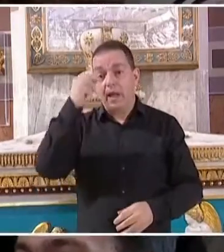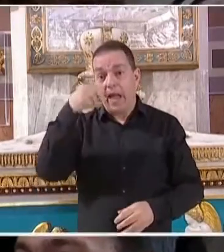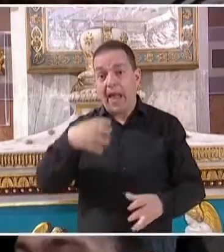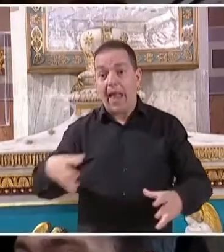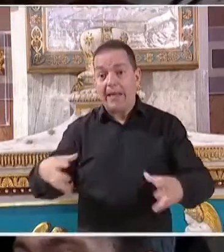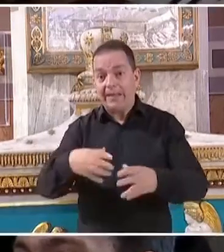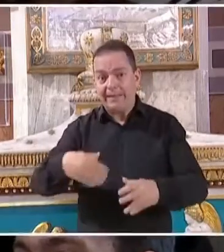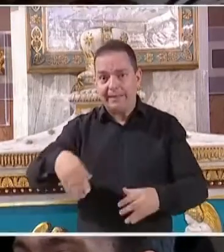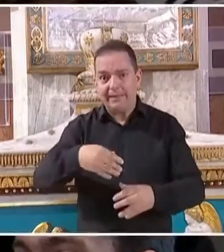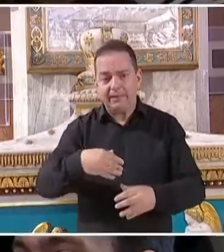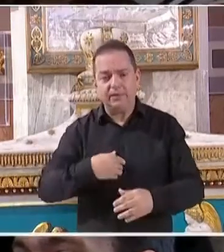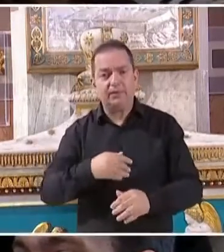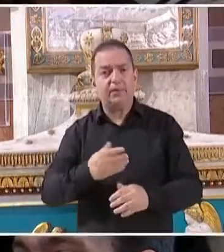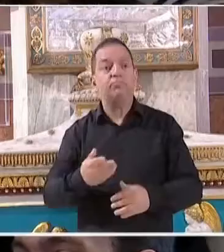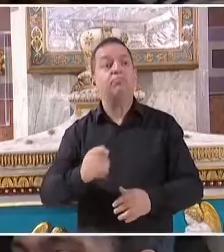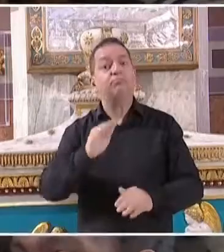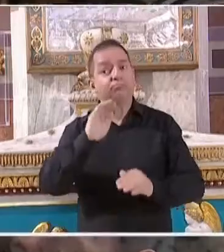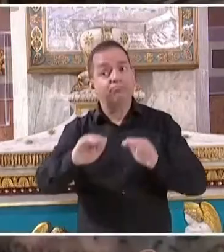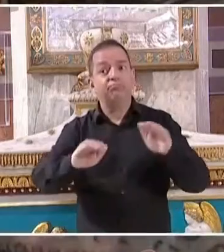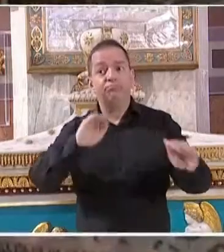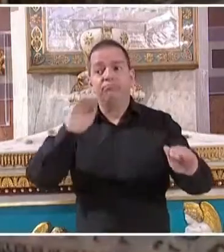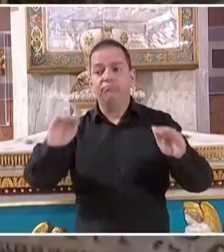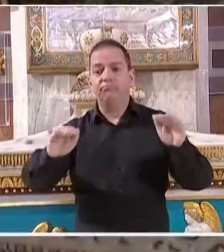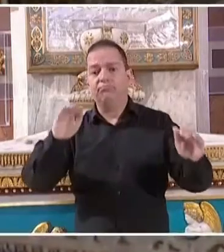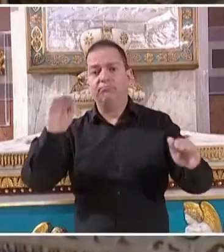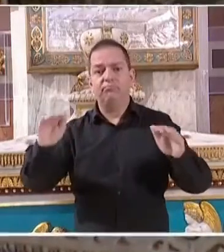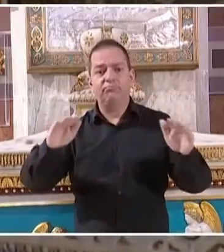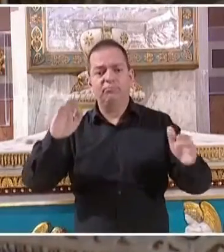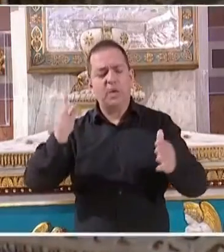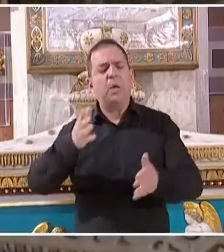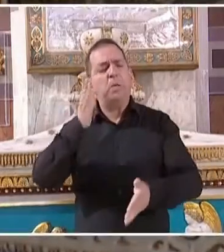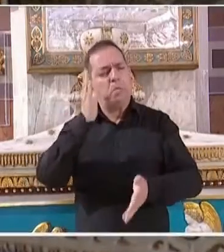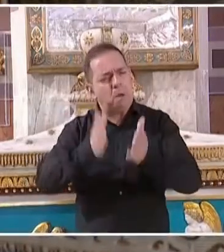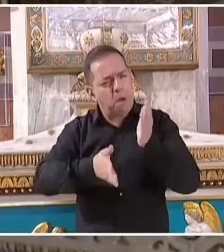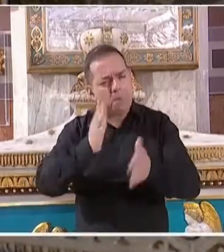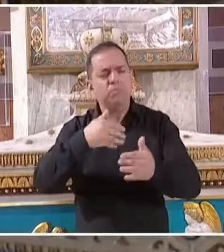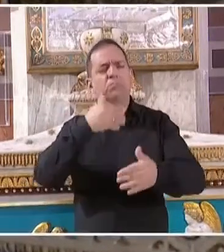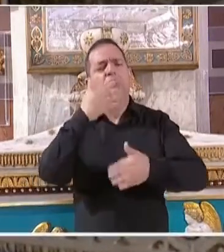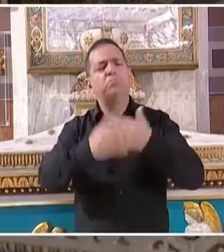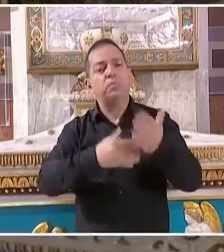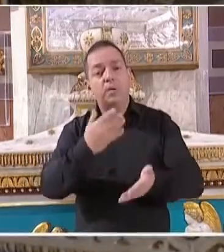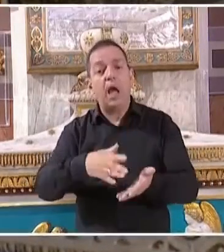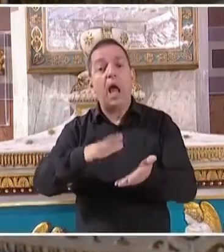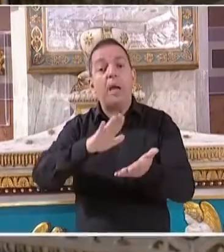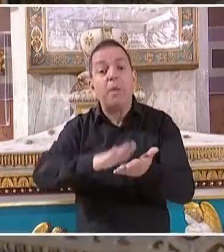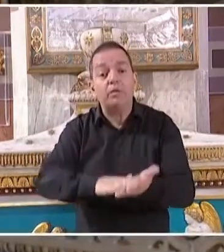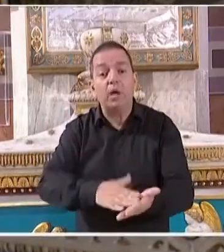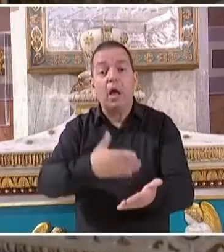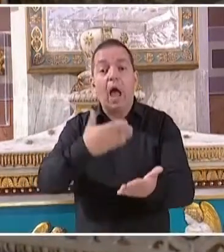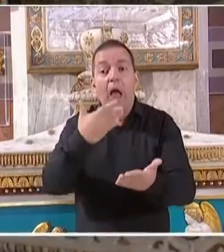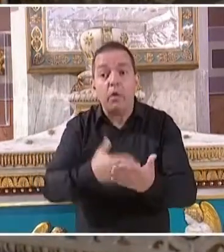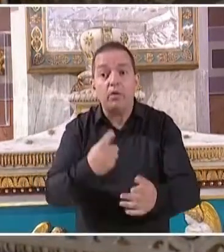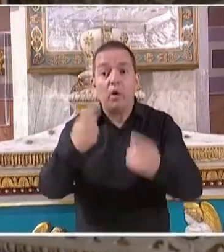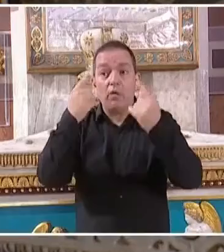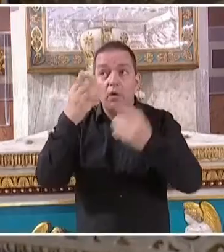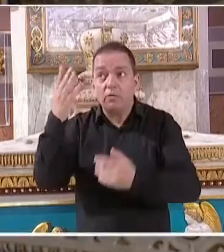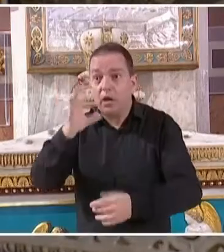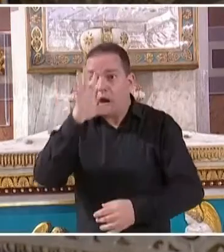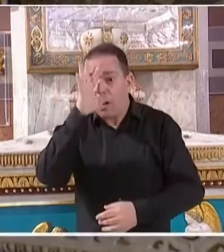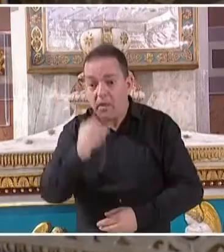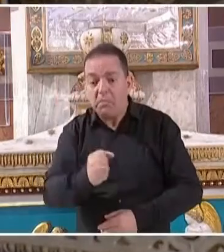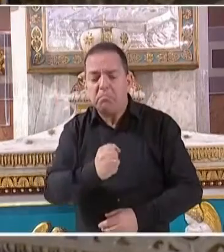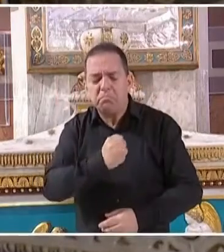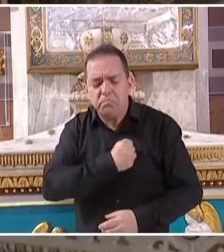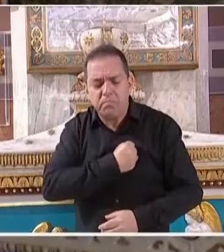μέσα από το μαρτύριο και την μαρτυρία της πίστεως να βλέπουμε τον